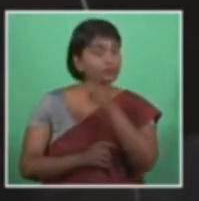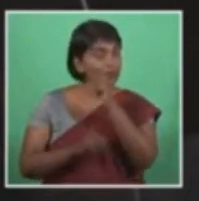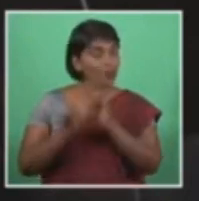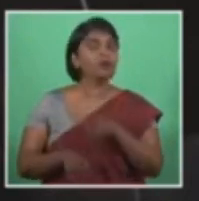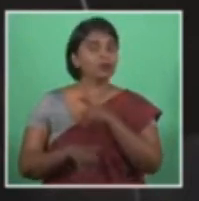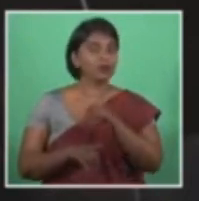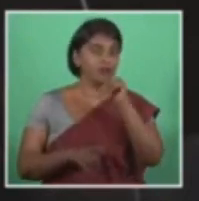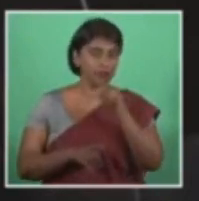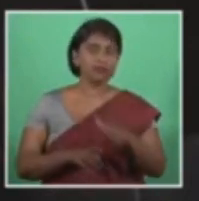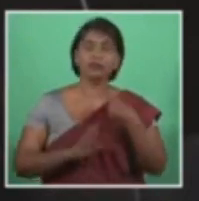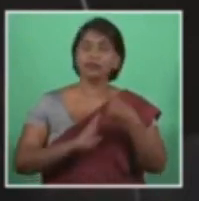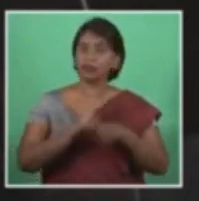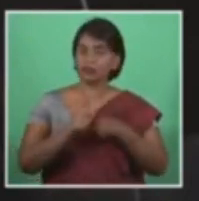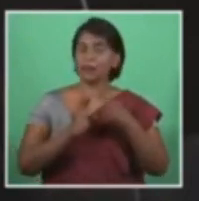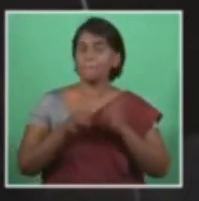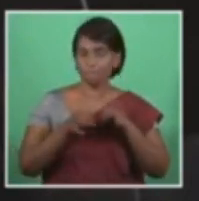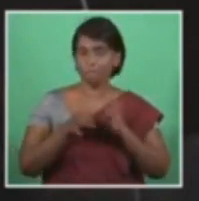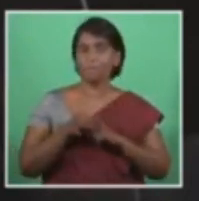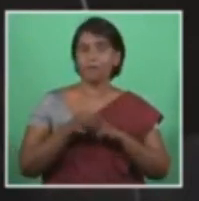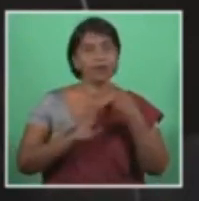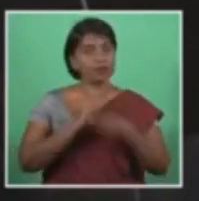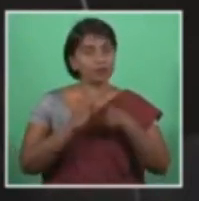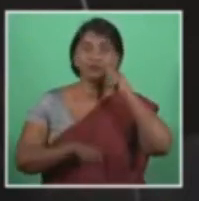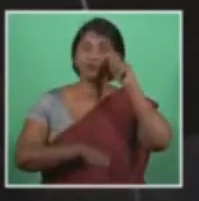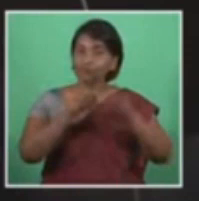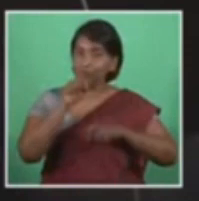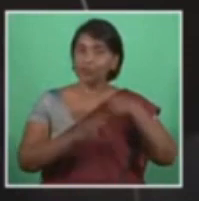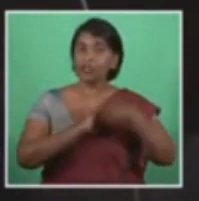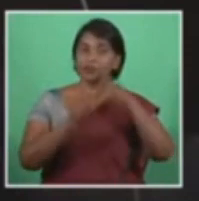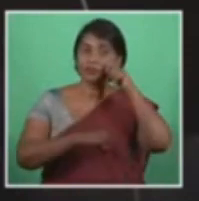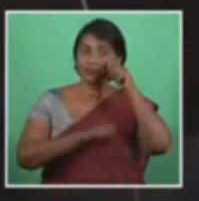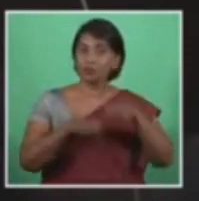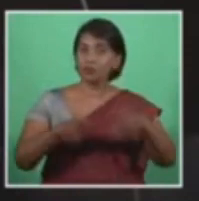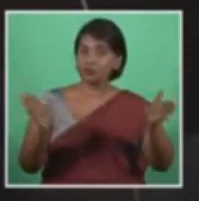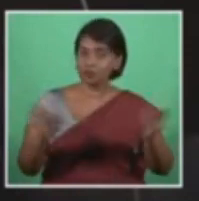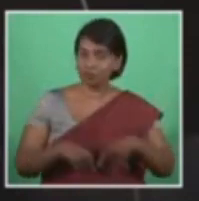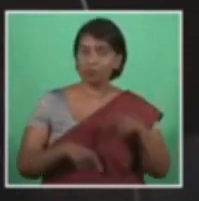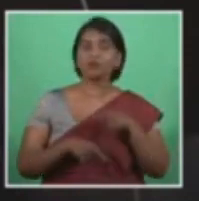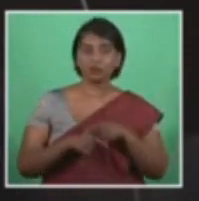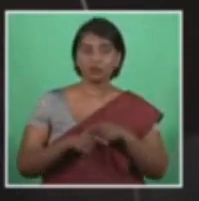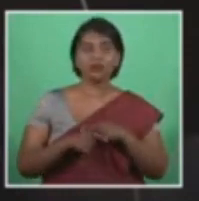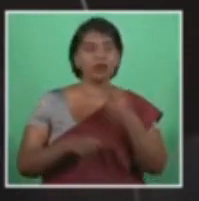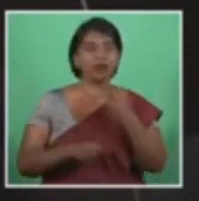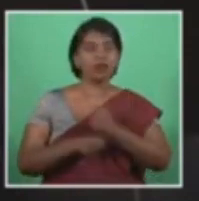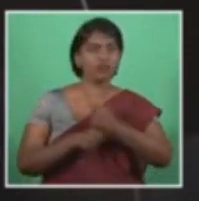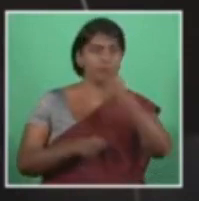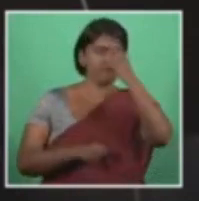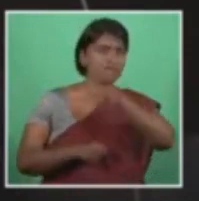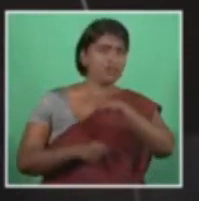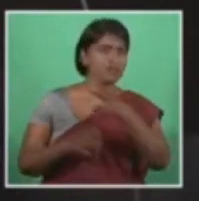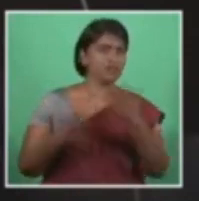තමයි අත වශයෙන්ම මේ රටේ ප්‍රශ්නේ මේ රටේ මිනිස්සු මේ රටේ පුරවැසියෝ තවදුරටත් මේ ආණ්ඩුව විශ්වාස